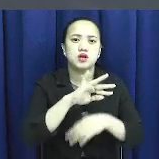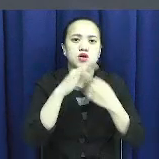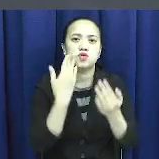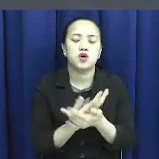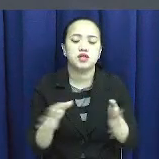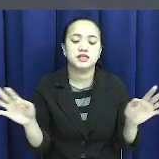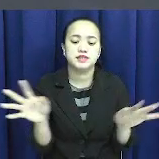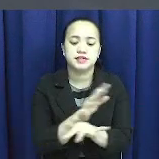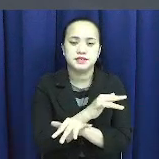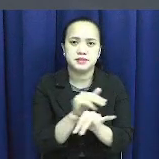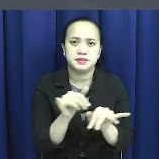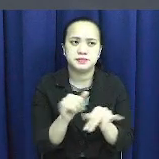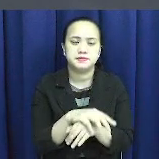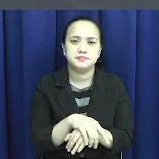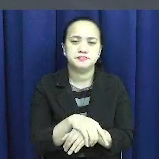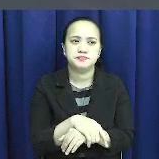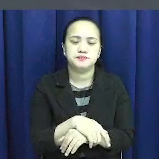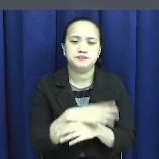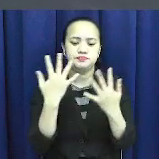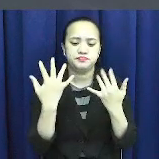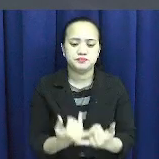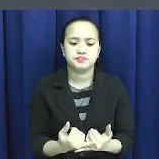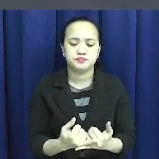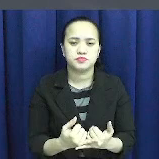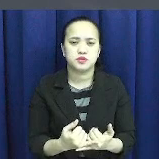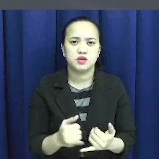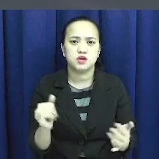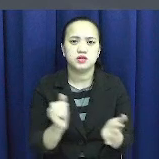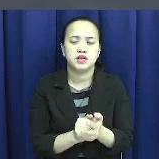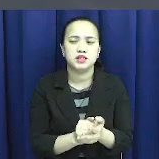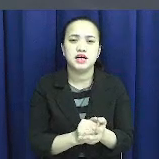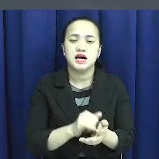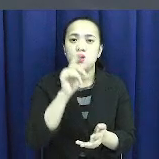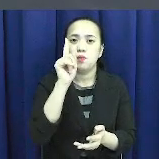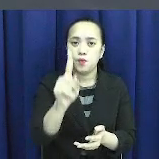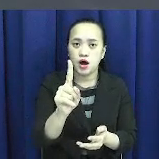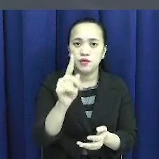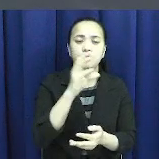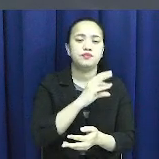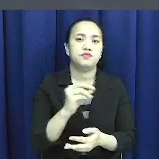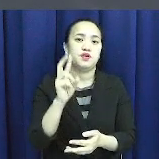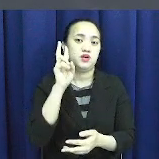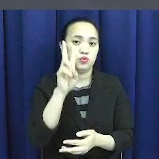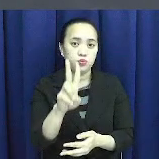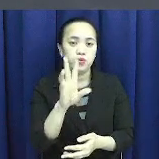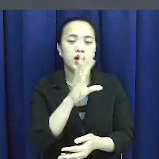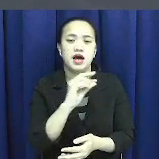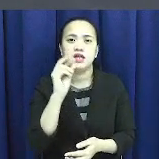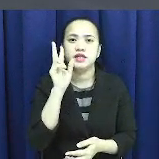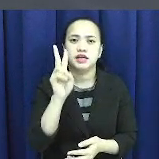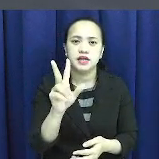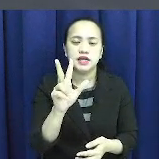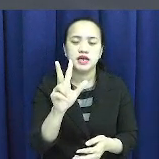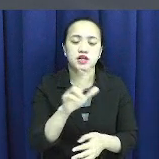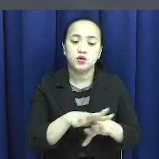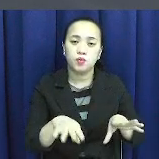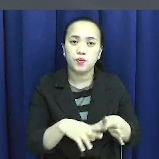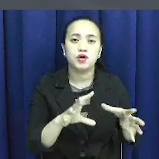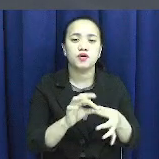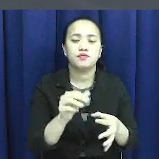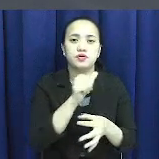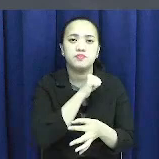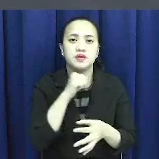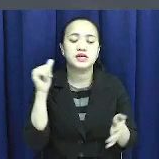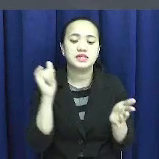now ano po yung tinutukoy ko po dito na lahat po nung tatlong role na yan ng priest ay privilege po ng